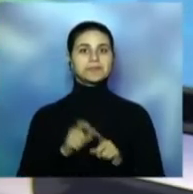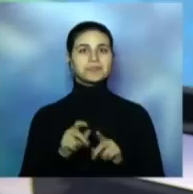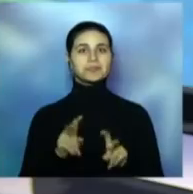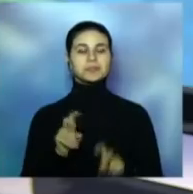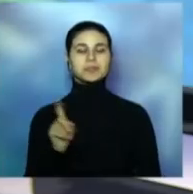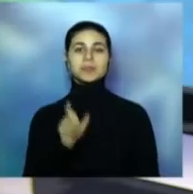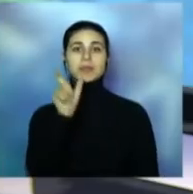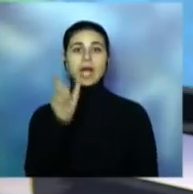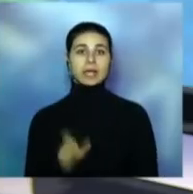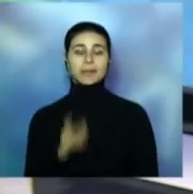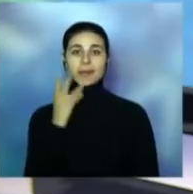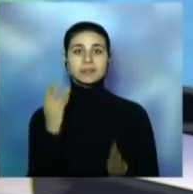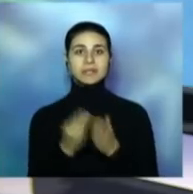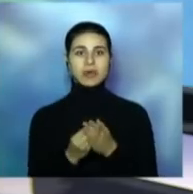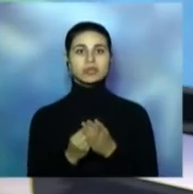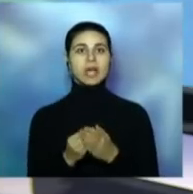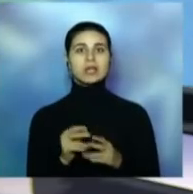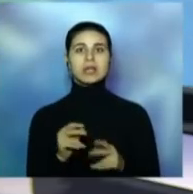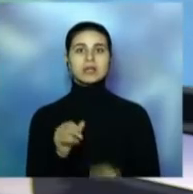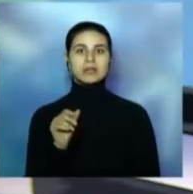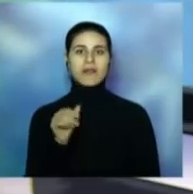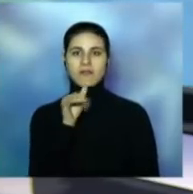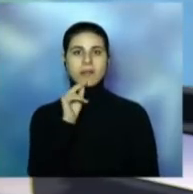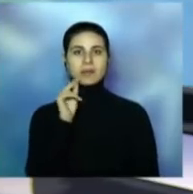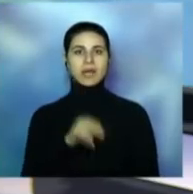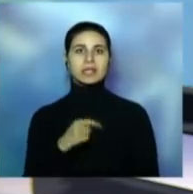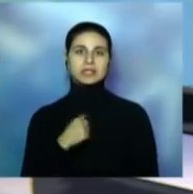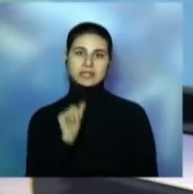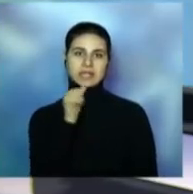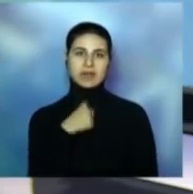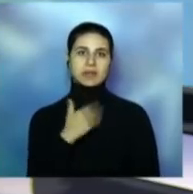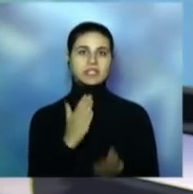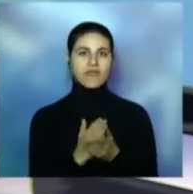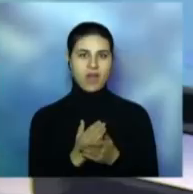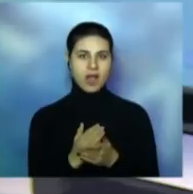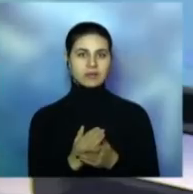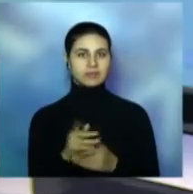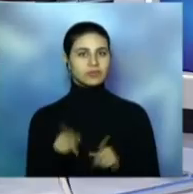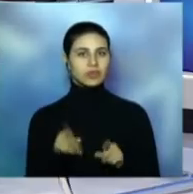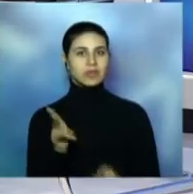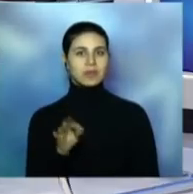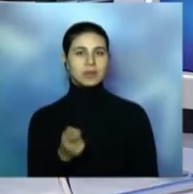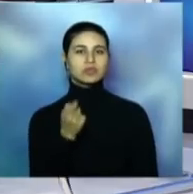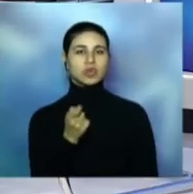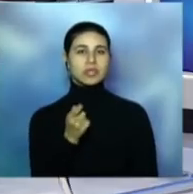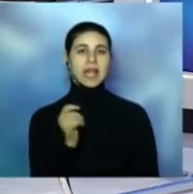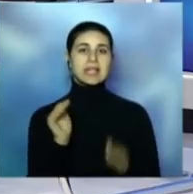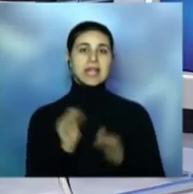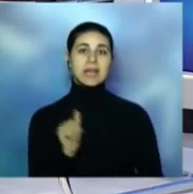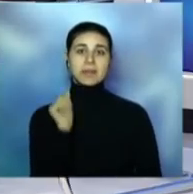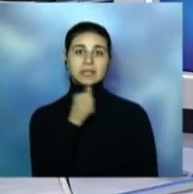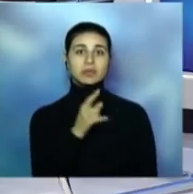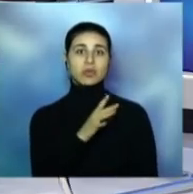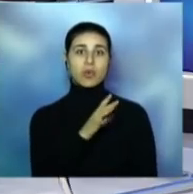რომ ადამიანმა საკუთარი წარუმატებლობა დააბრალოს არა ნიჭის ნაკლებობას, არამედ სიზარმაცეს, თორე ცოტა ნაკლებად ზარმაცი რო